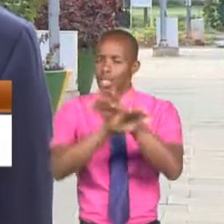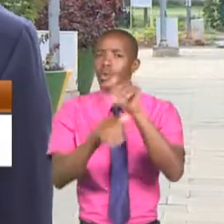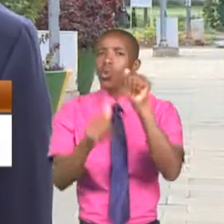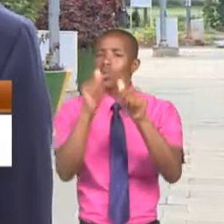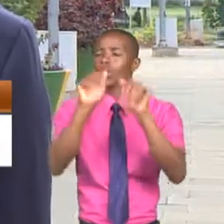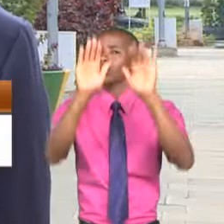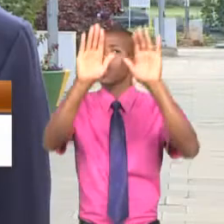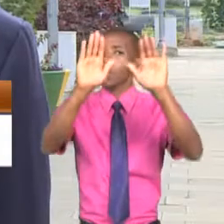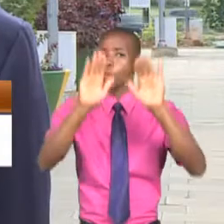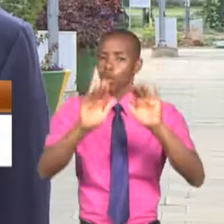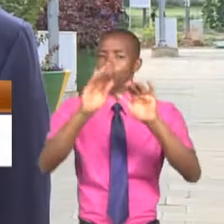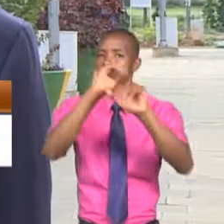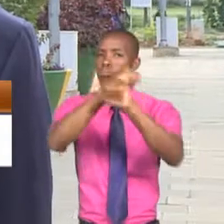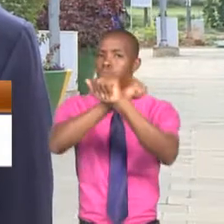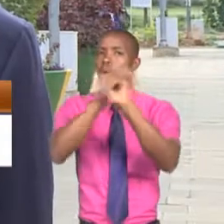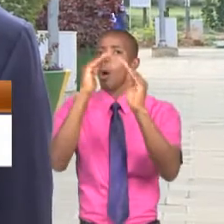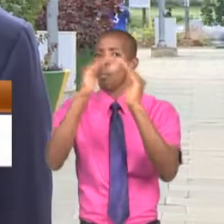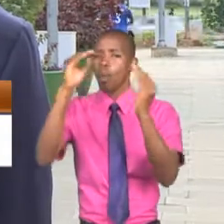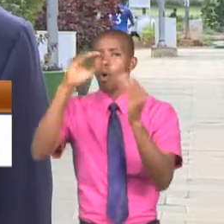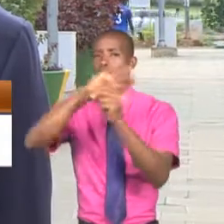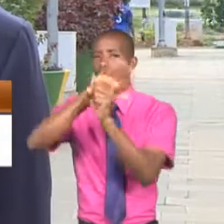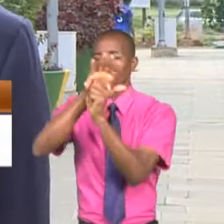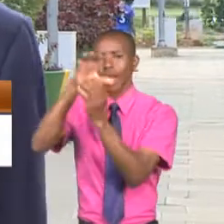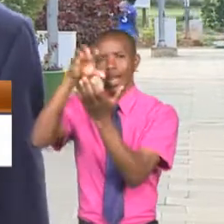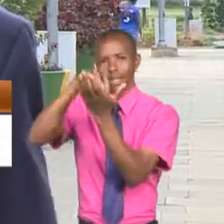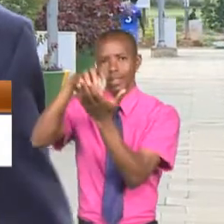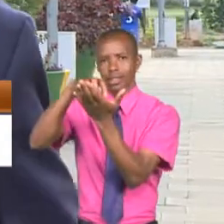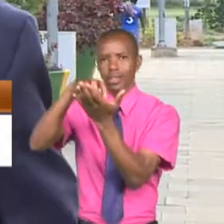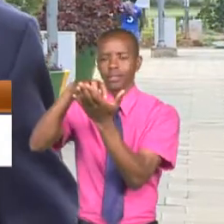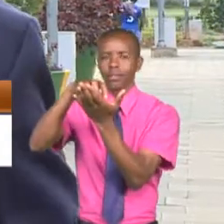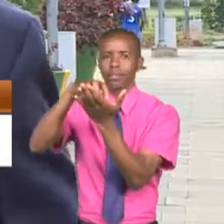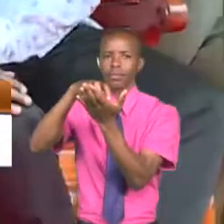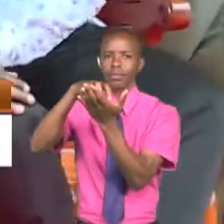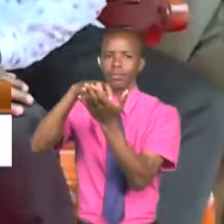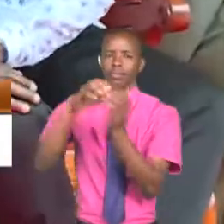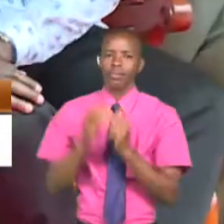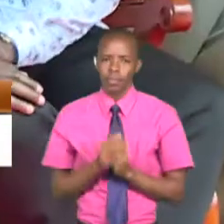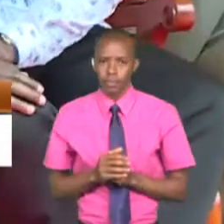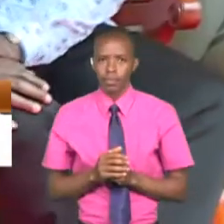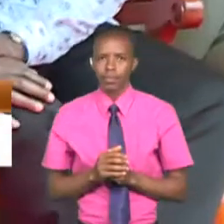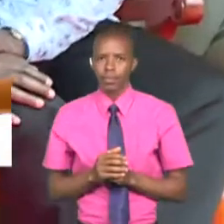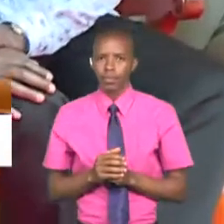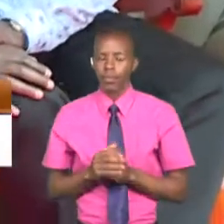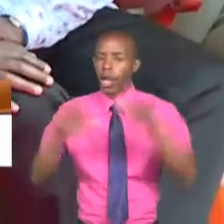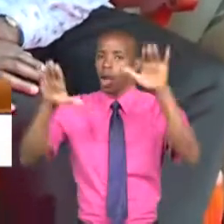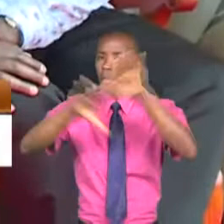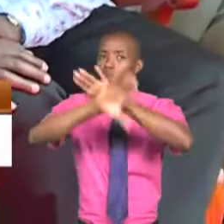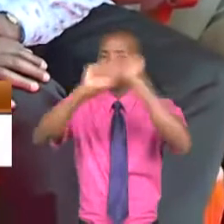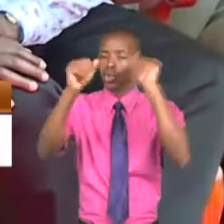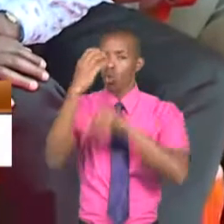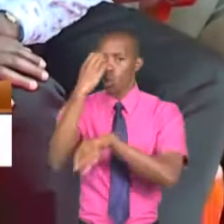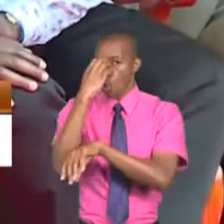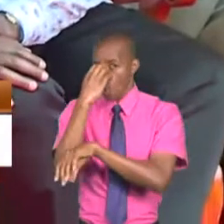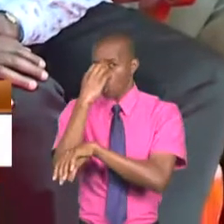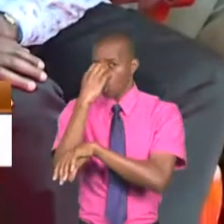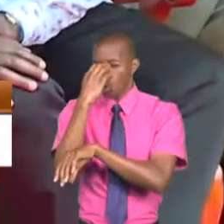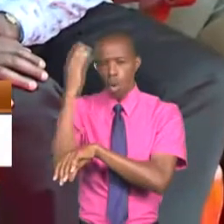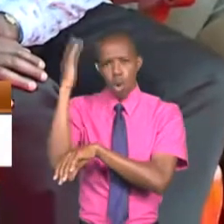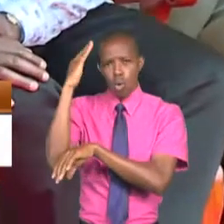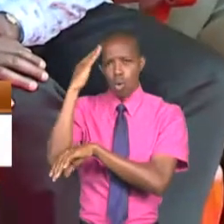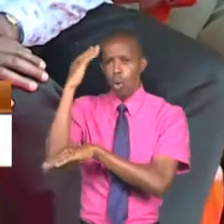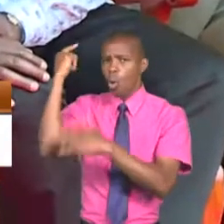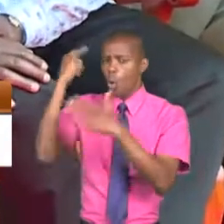necessary to prevent more cases of COVID-19. Tayari naibu rais William Ruto alionekana kujua kile